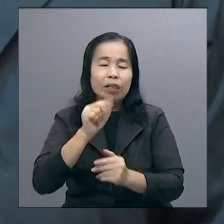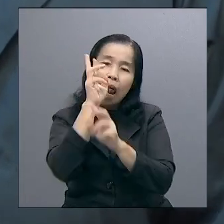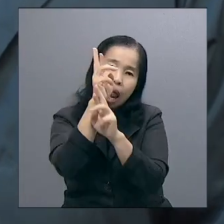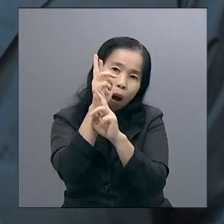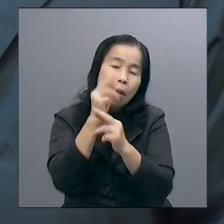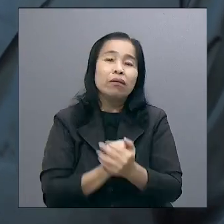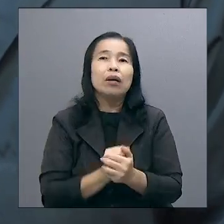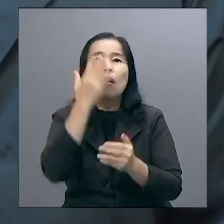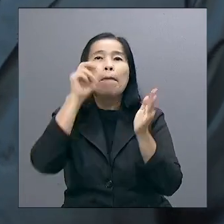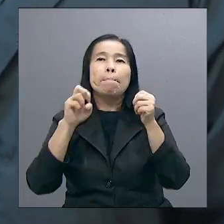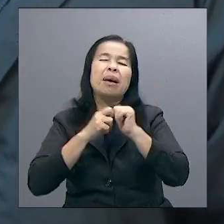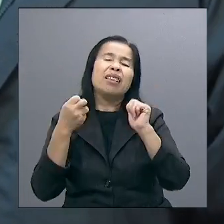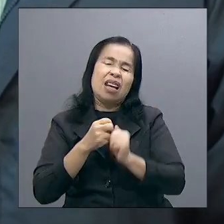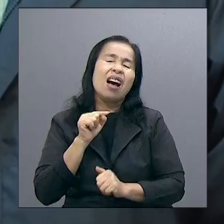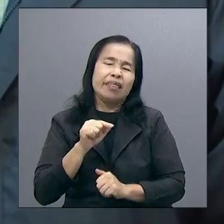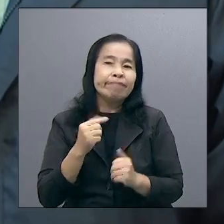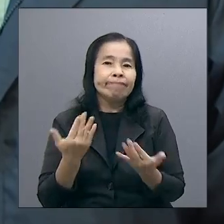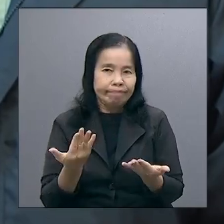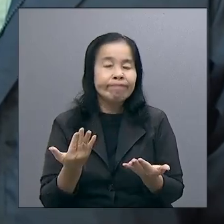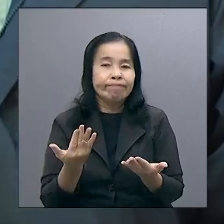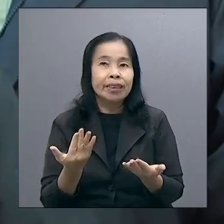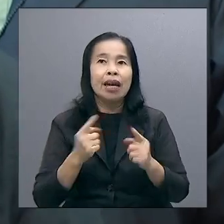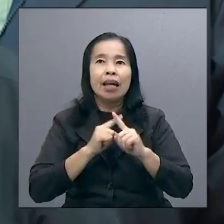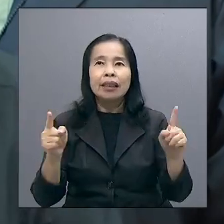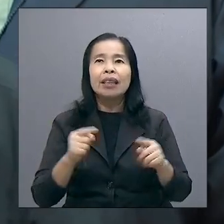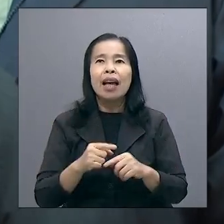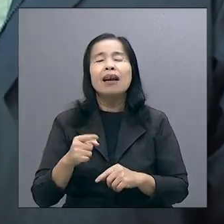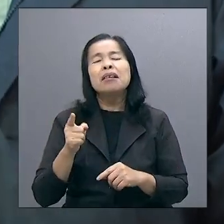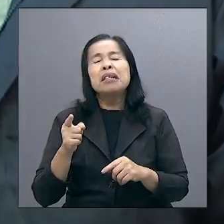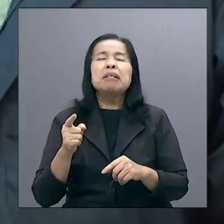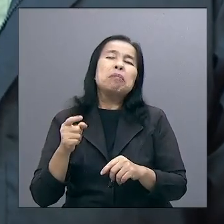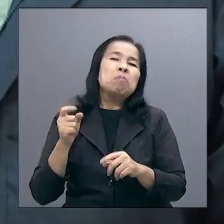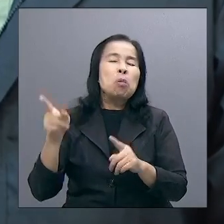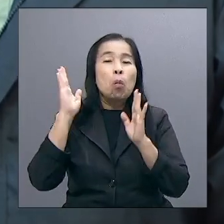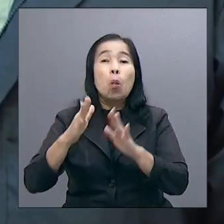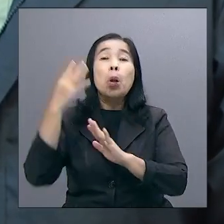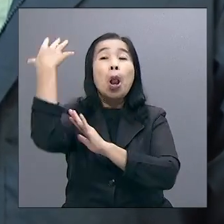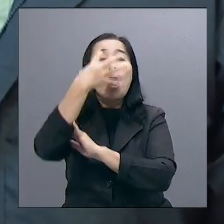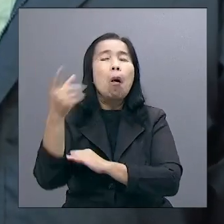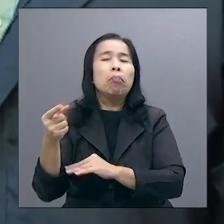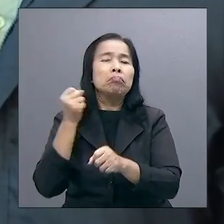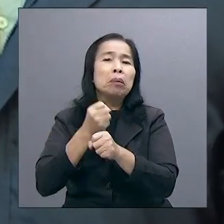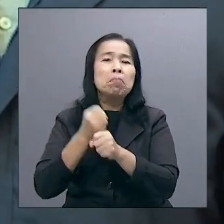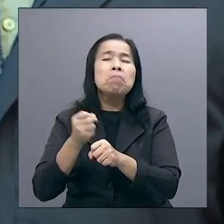เข้ทำให้เกิดปัญหาทเกิดขึ้นแต่ปธิการมันกเป็ปิการที่ที่